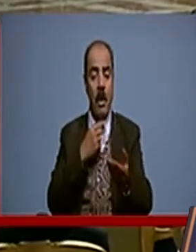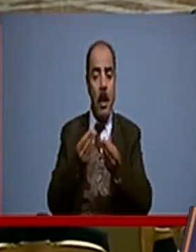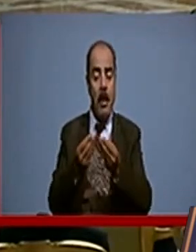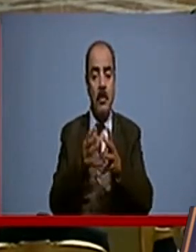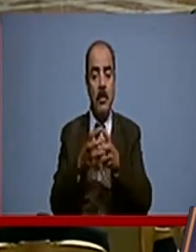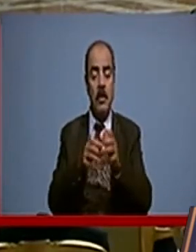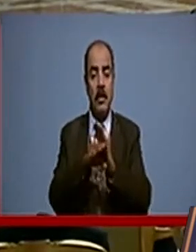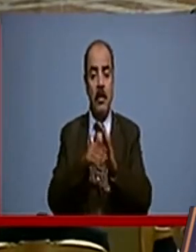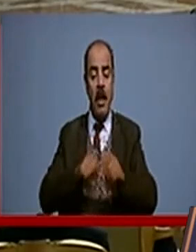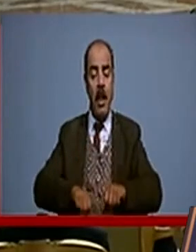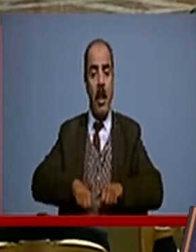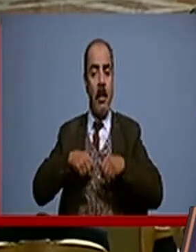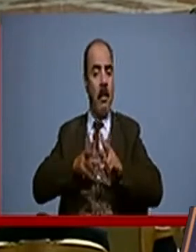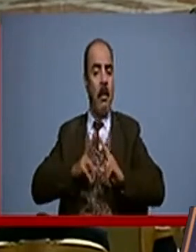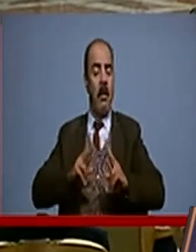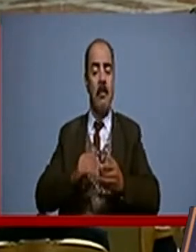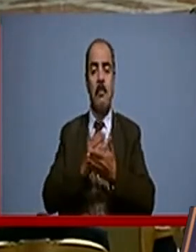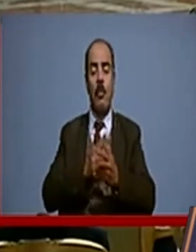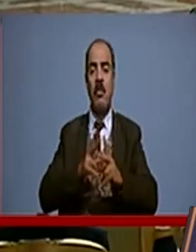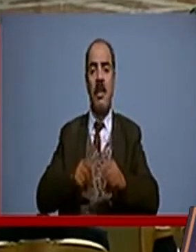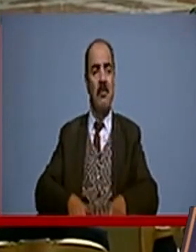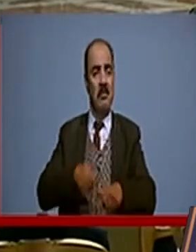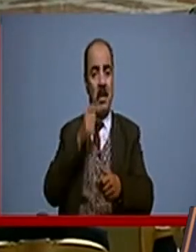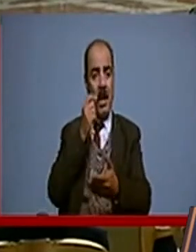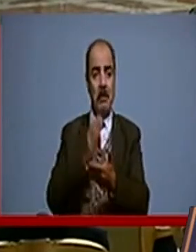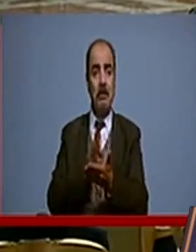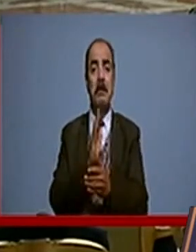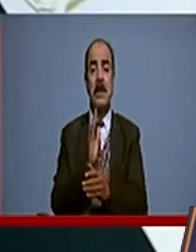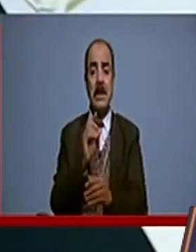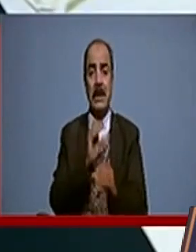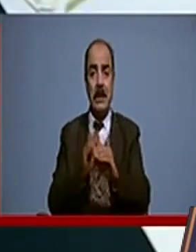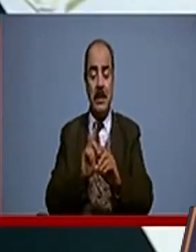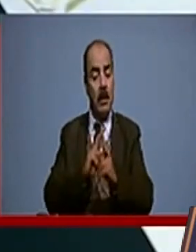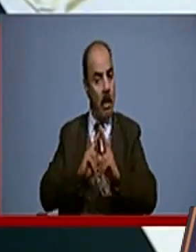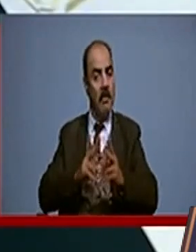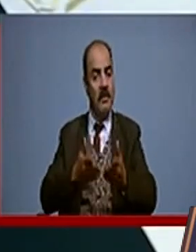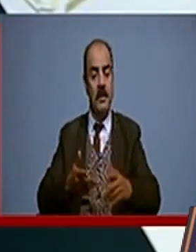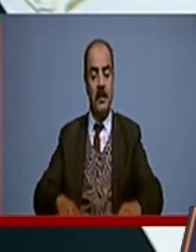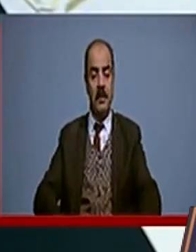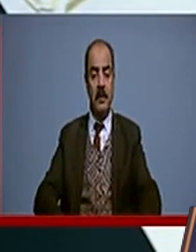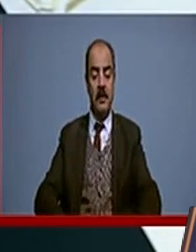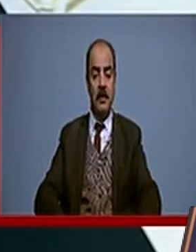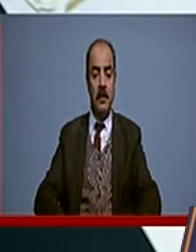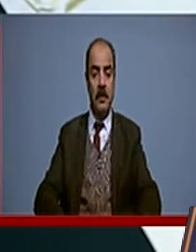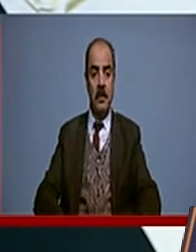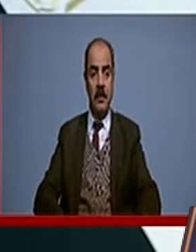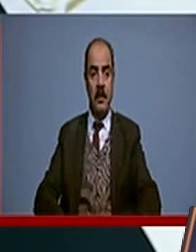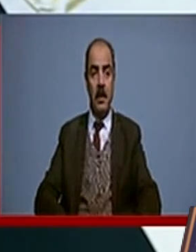بحياة الإنسان في كافة المجالات المختلفة، ودي طبعا طبقا للمعايير اللي حطها المنظمات